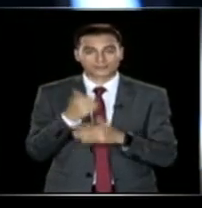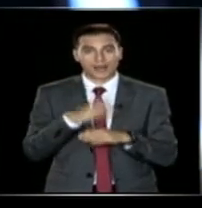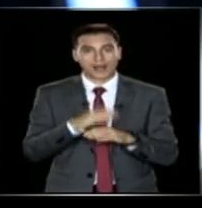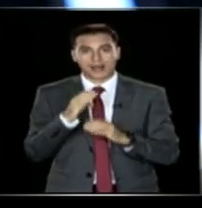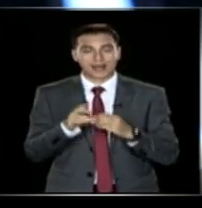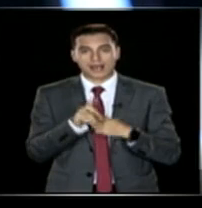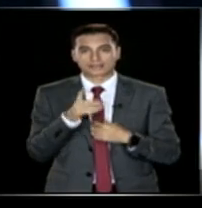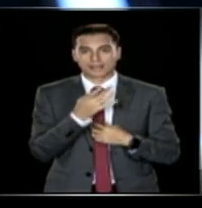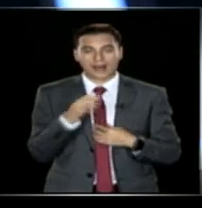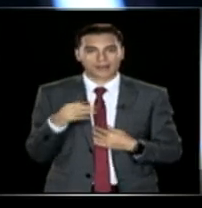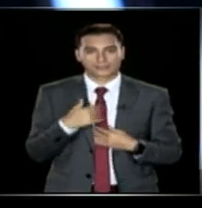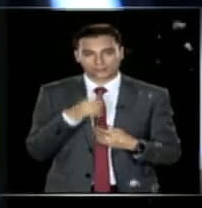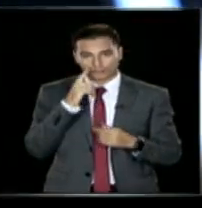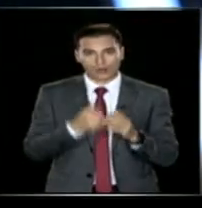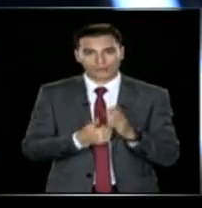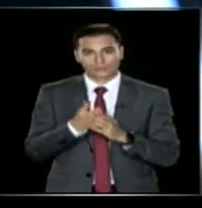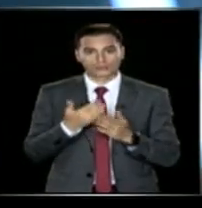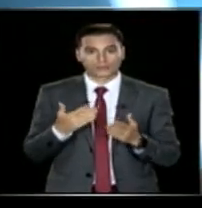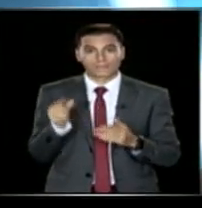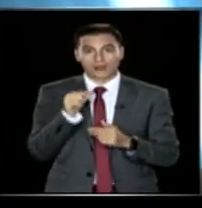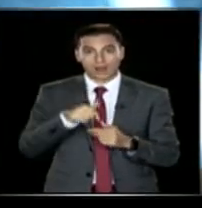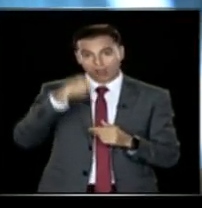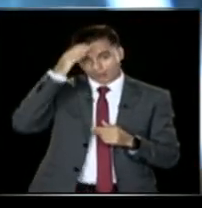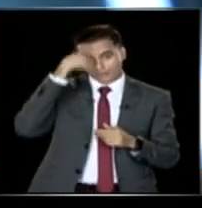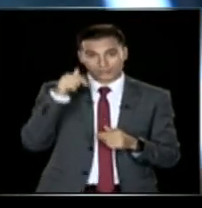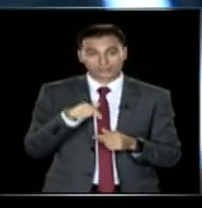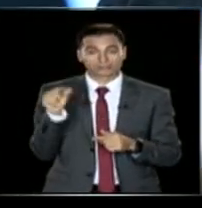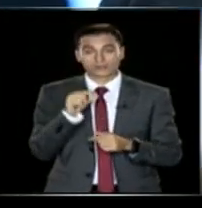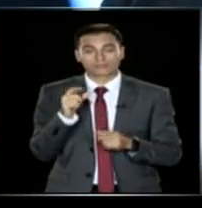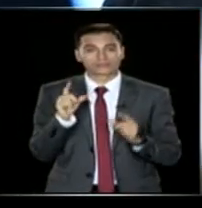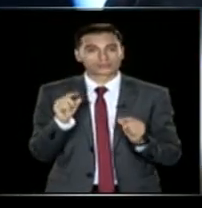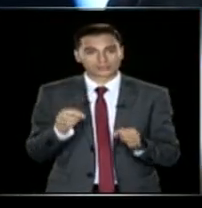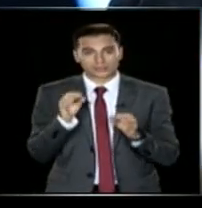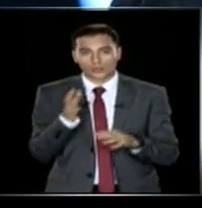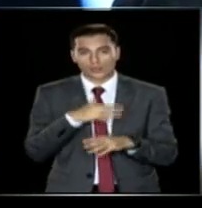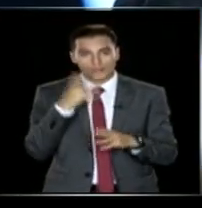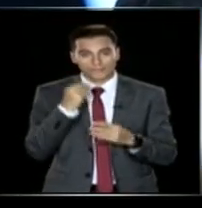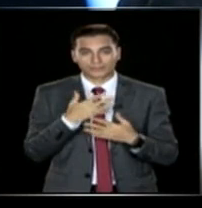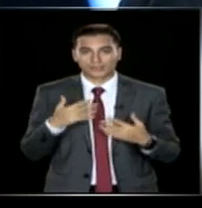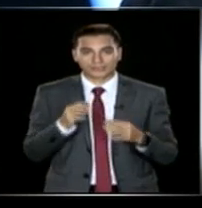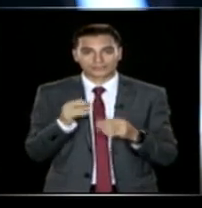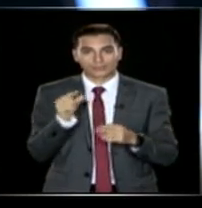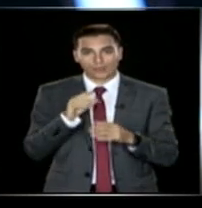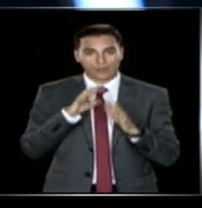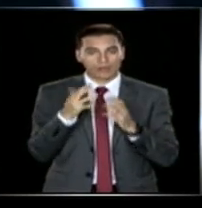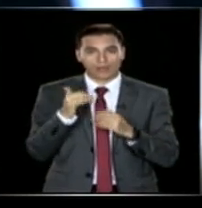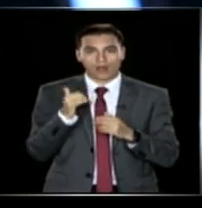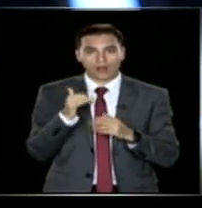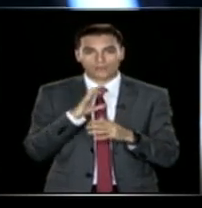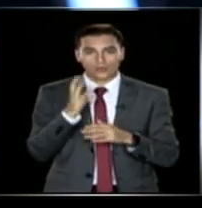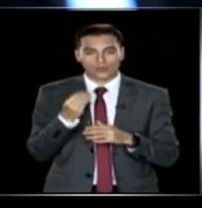الأسئلة أكون سبب في الفوز لفريق النهاردة. برنامج العباقرة برنامج رائع كلنا بنستمتع به في الوطن العربي كله. إحنا